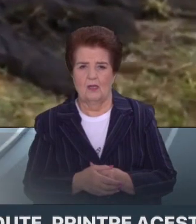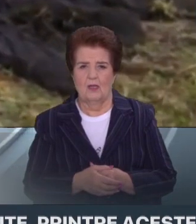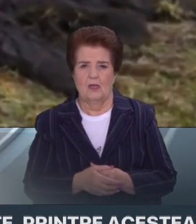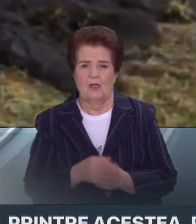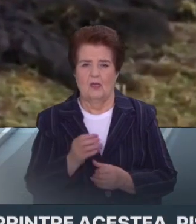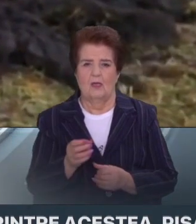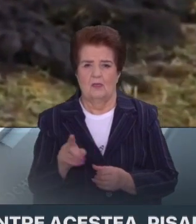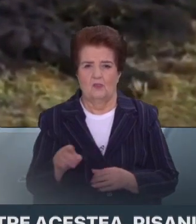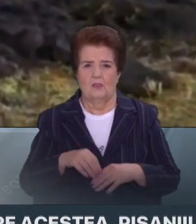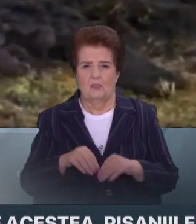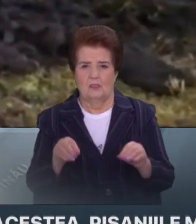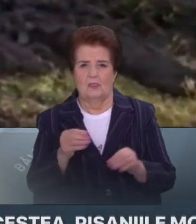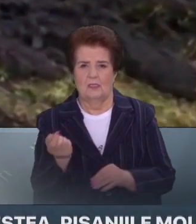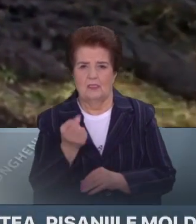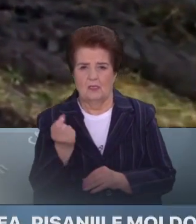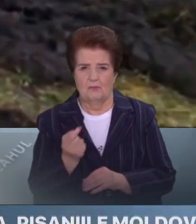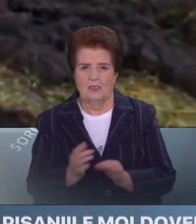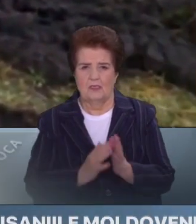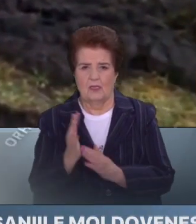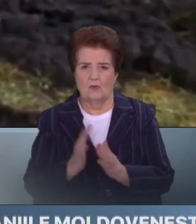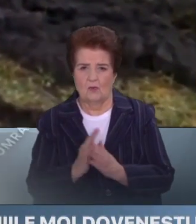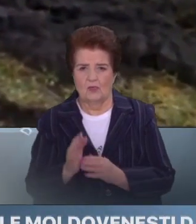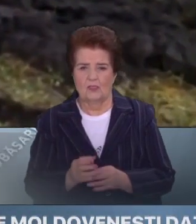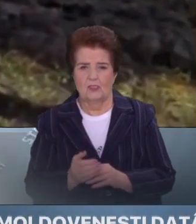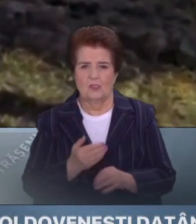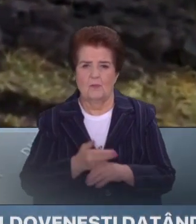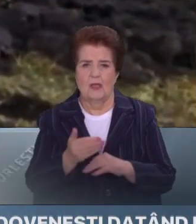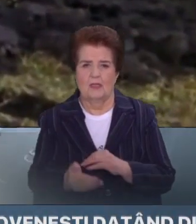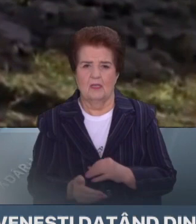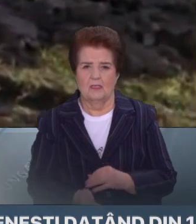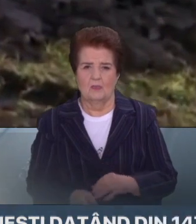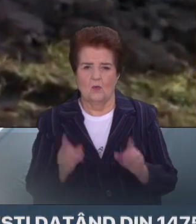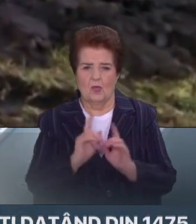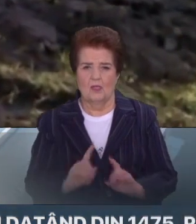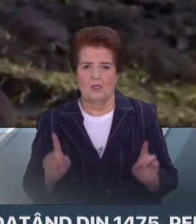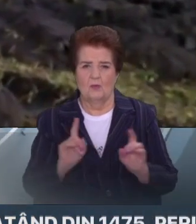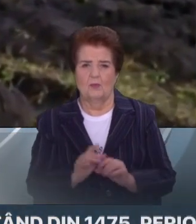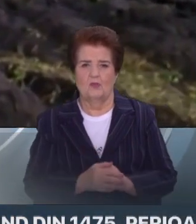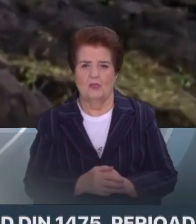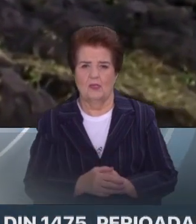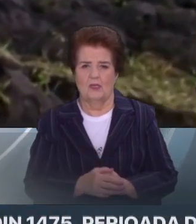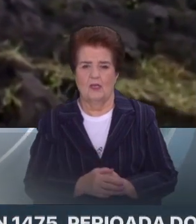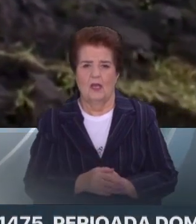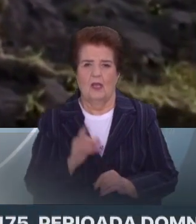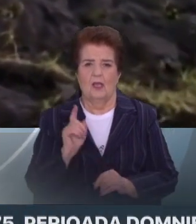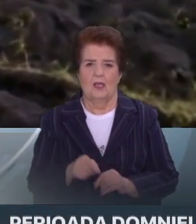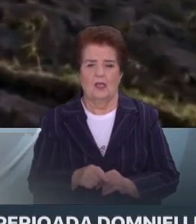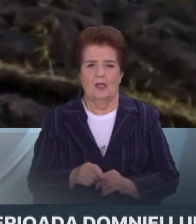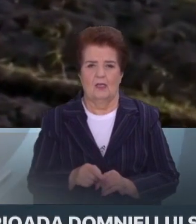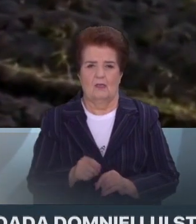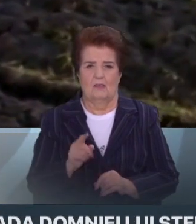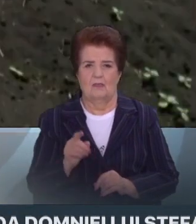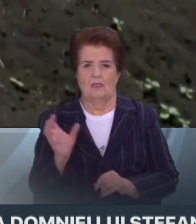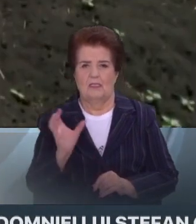cultura, sămânța a încolțit și a răsărit mai târziu ca de obicei, în luni, la sfârșitul lui noiembrie, chiar în decembrie.